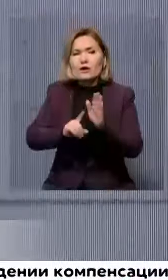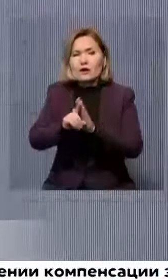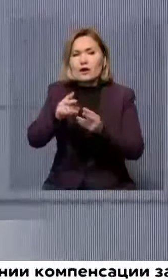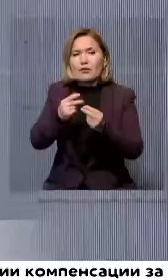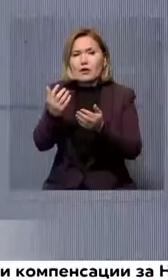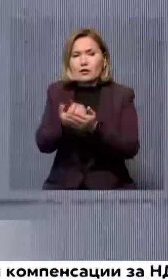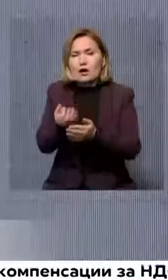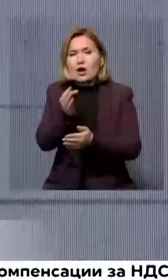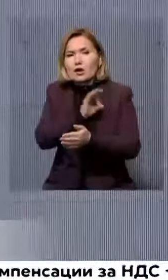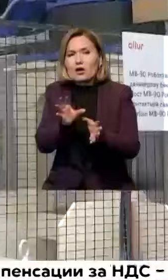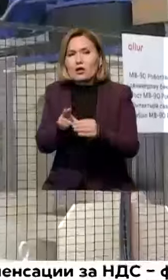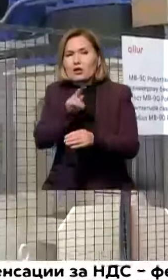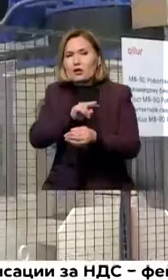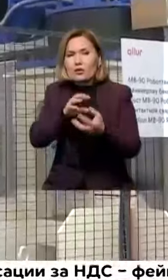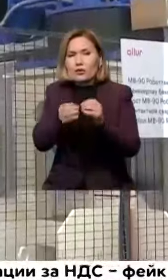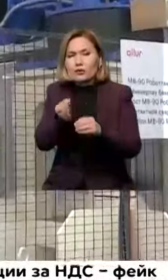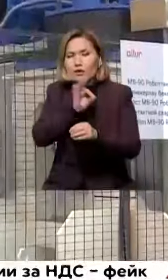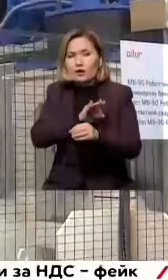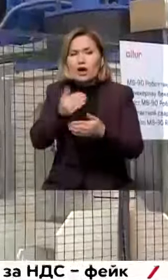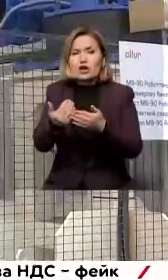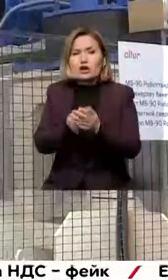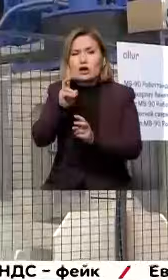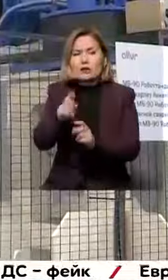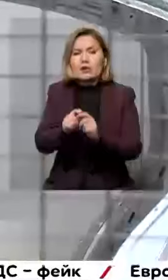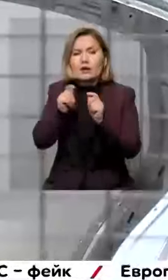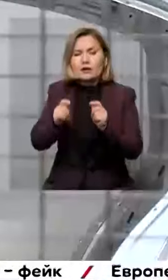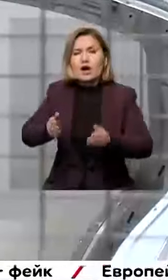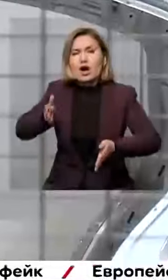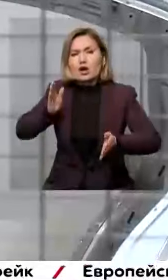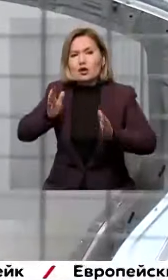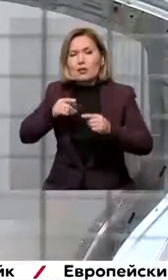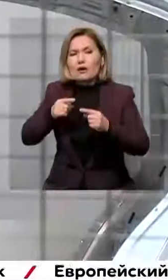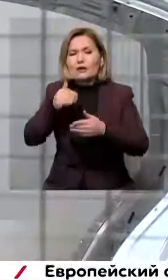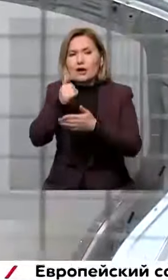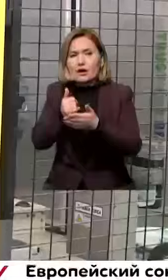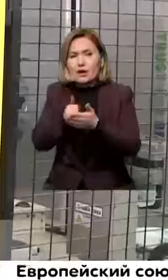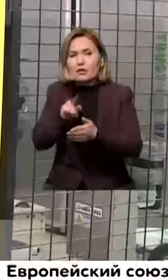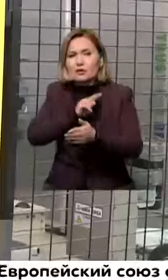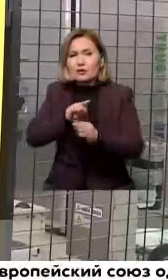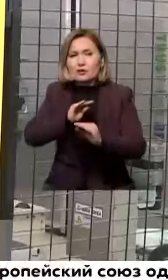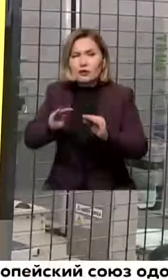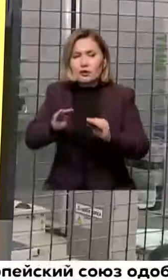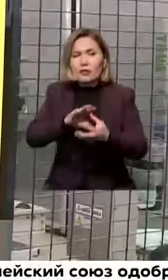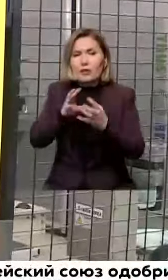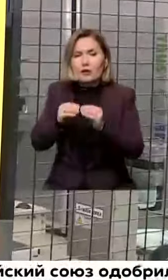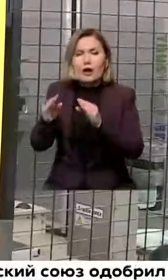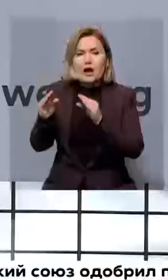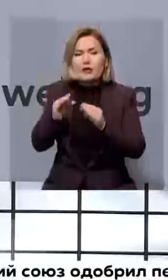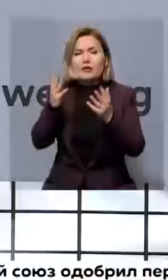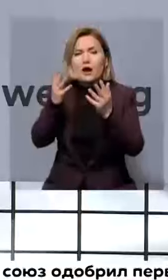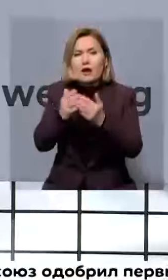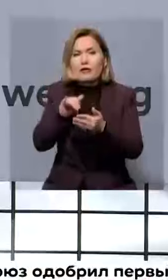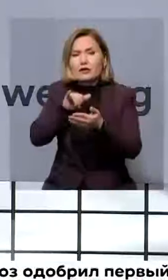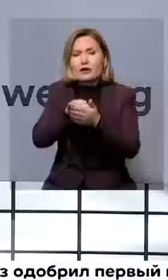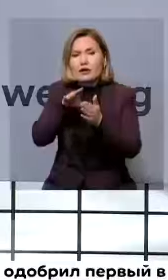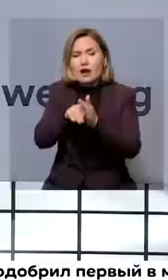табысты серіктестіктің нәтижесі. Жаңа өндірістік кешен робот лазерлік дәнекерлеу жүйесімен жабдықталған. Авто өндірісті автоматтандыру